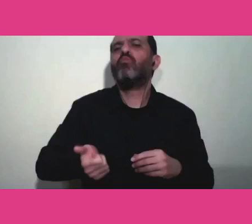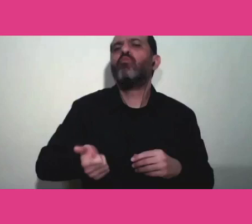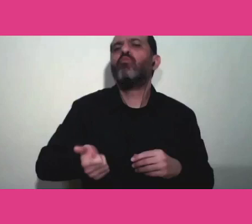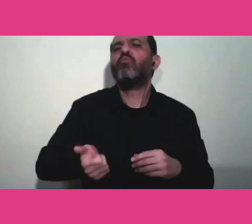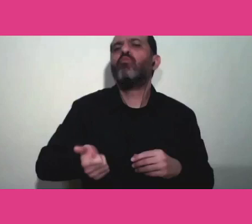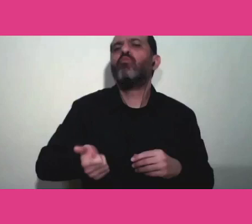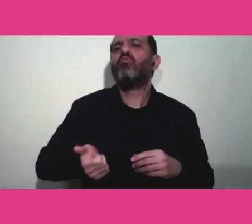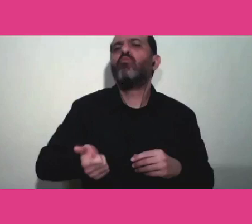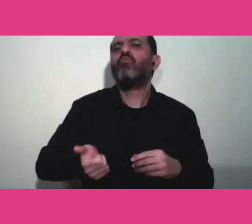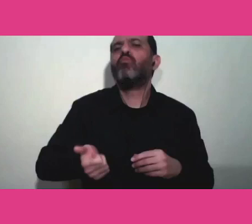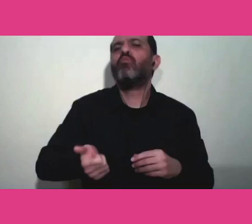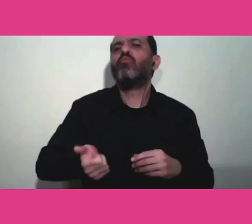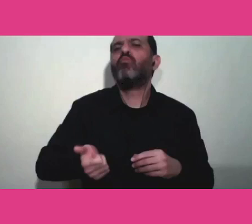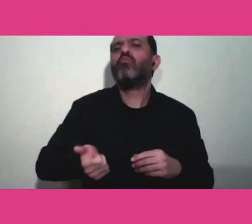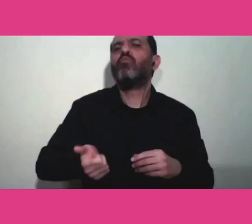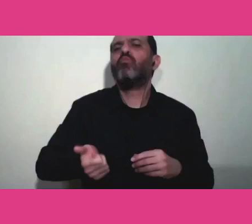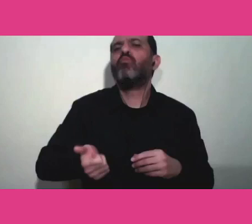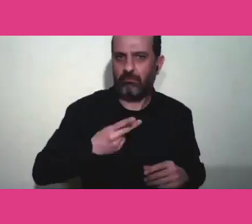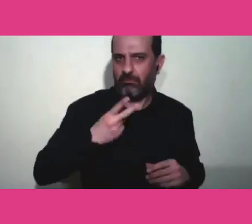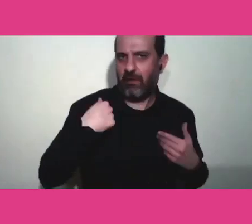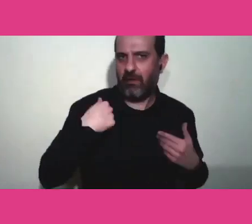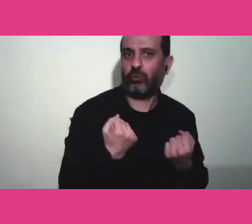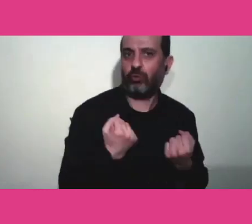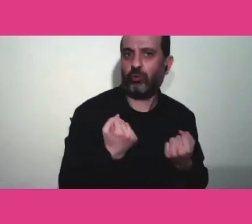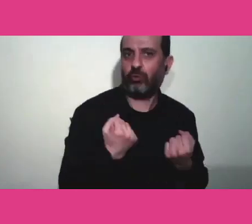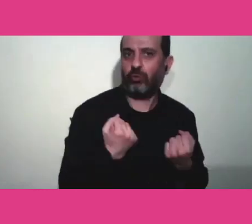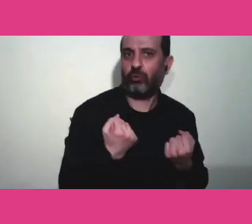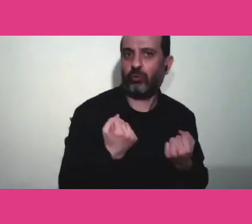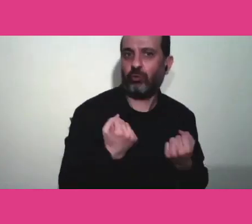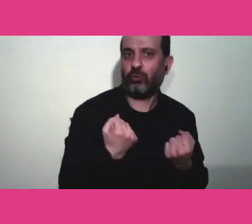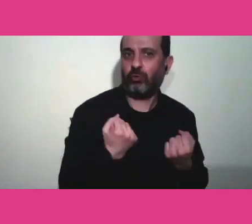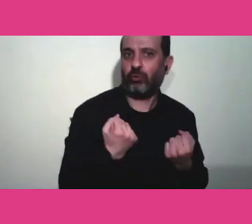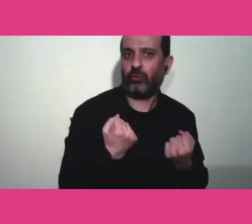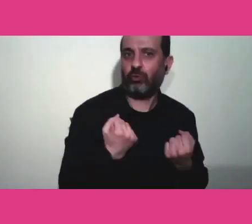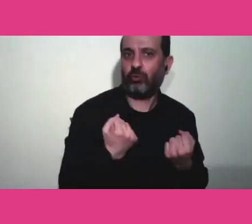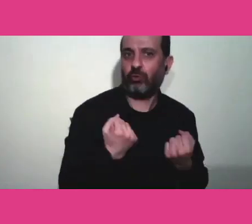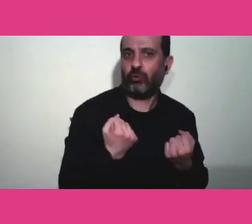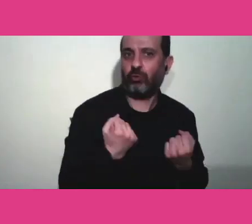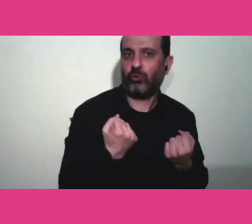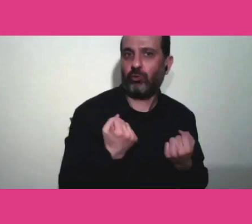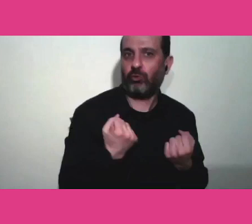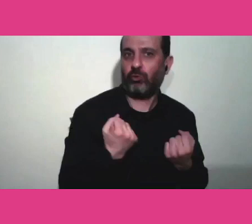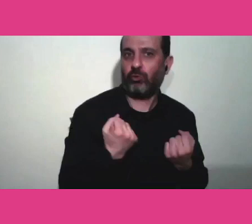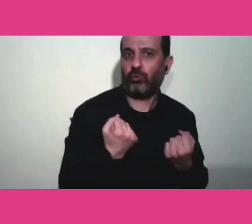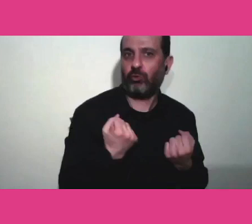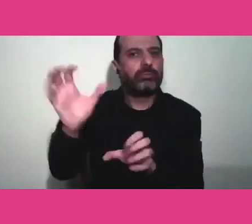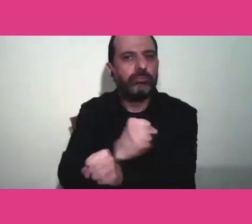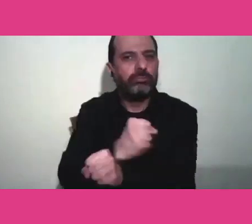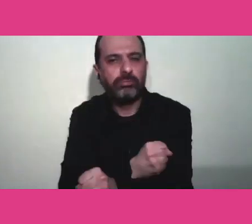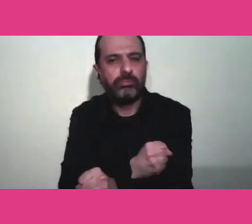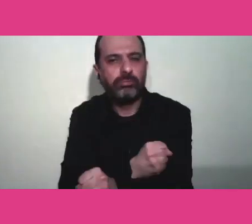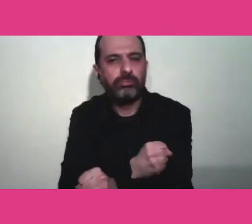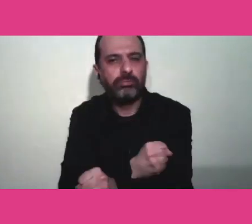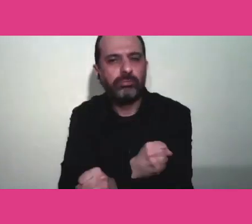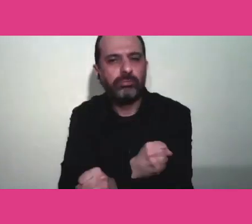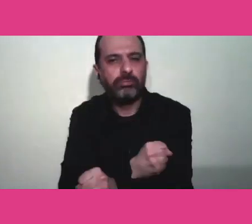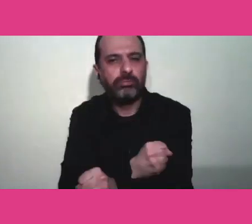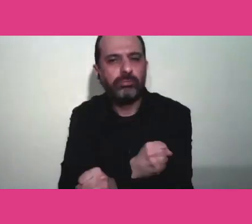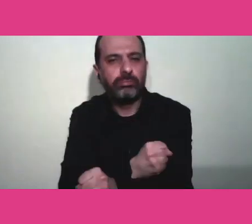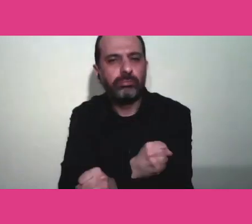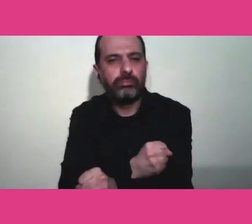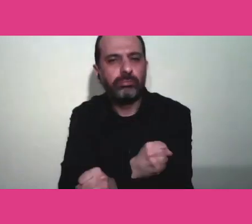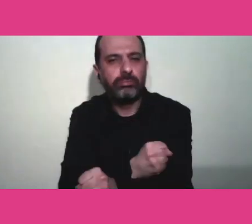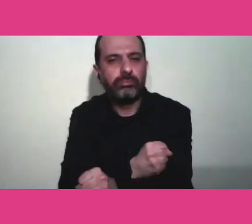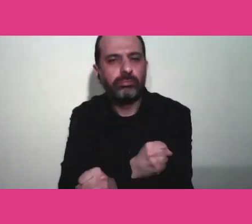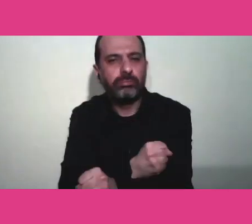σκέψεις. Η επάρκεια έχει να κάνει με την αίσθηση του επιτεύγματος, δηλαδή με το να μπορείς να ολοκληρώσεις τις απαραίτητες εργασίες,